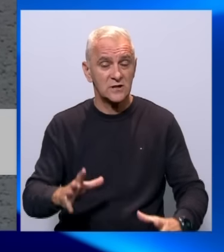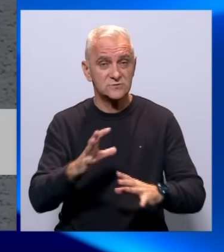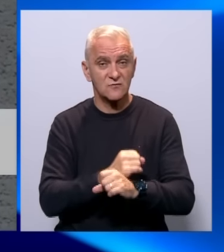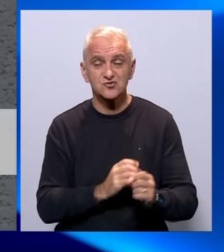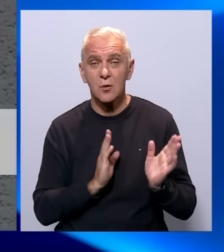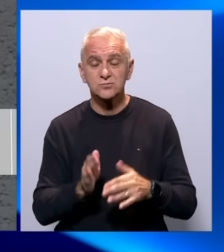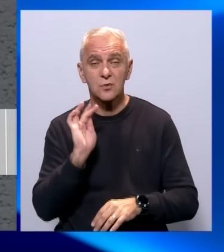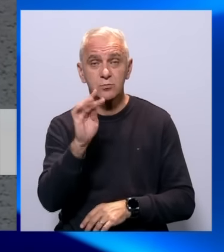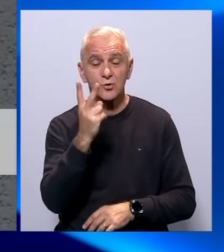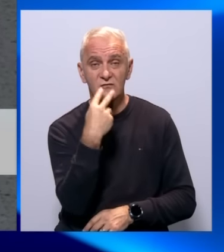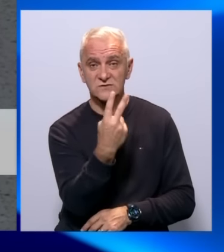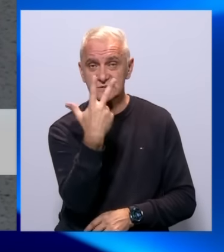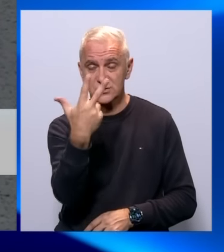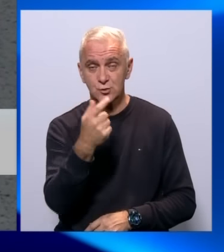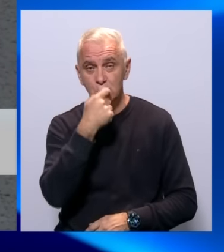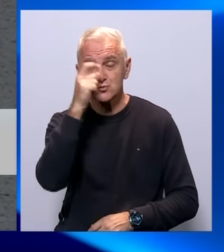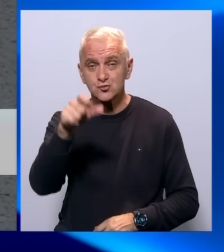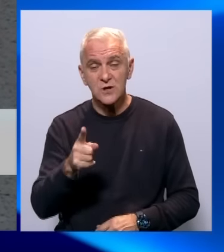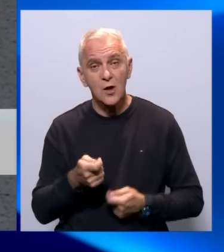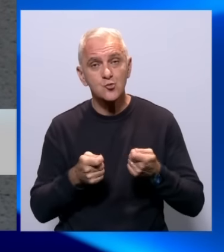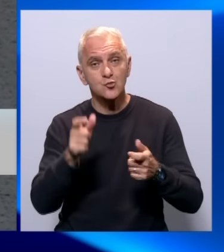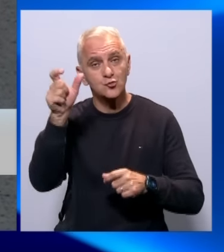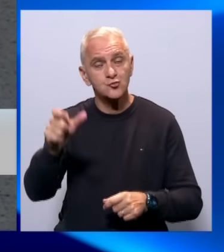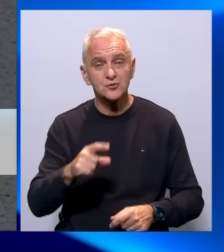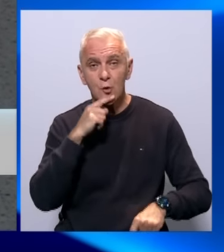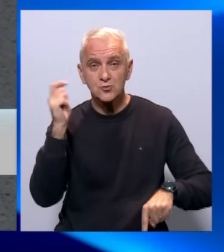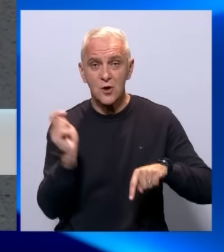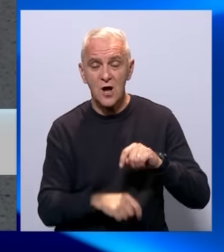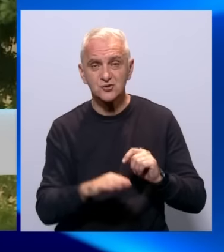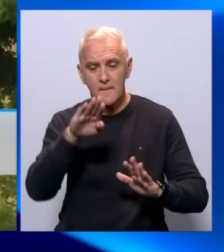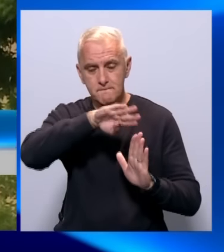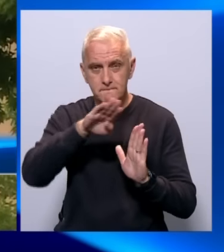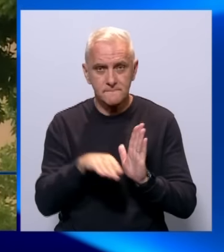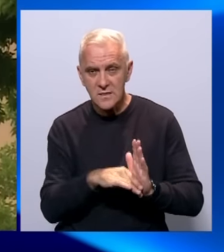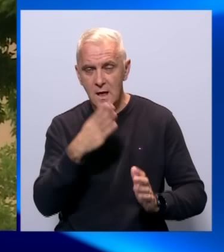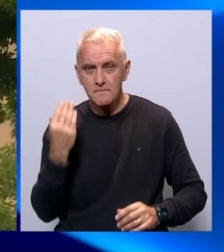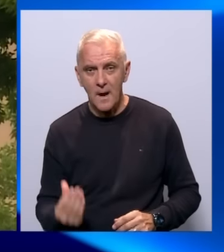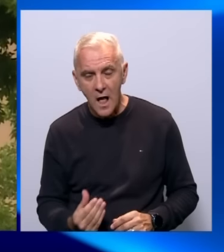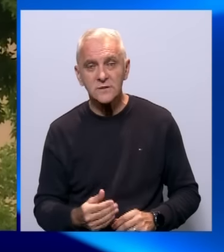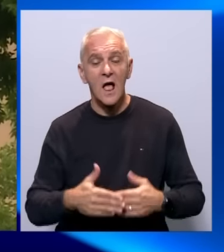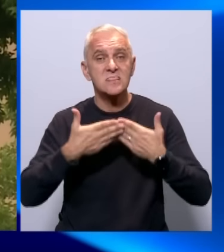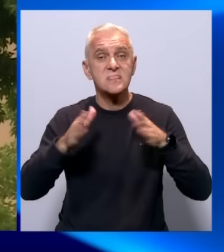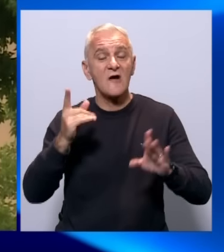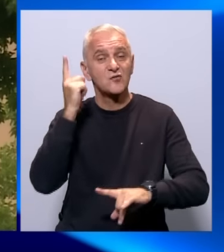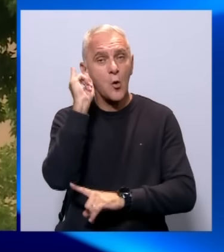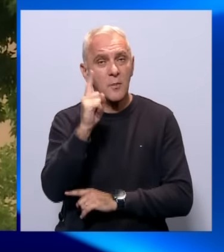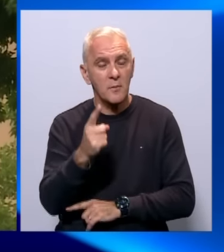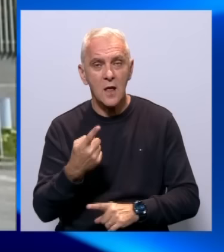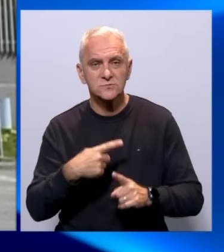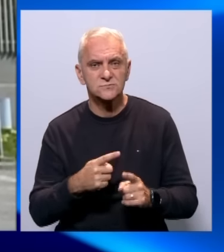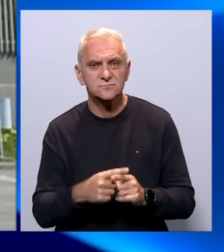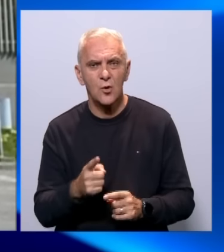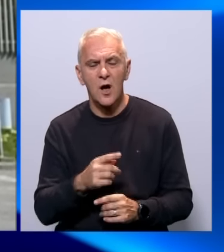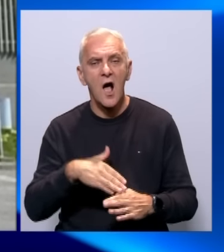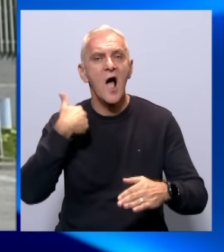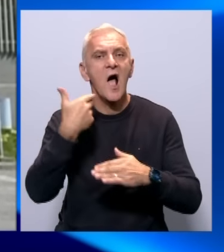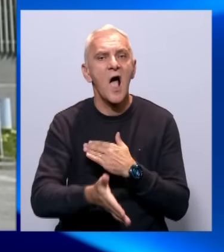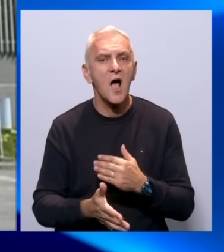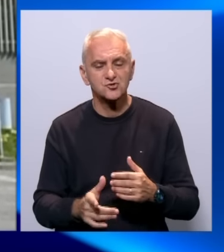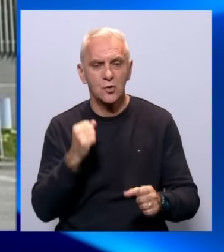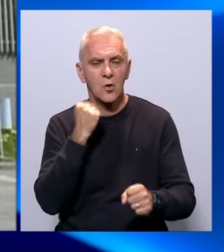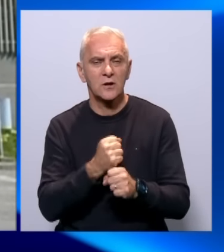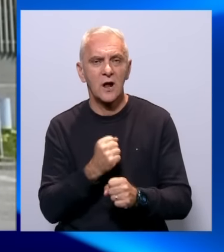postupke protiv 23 sudija i tužilaca koji su kažnjeni smanjenjem plate i javnom opomenom, najčešće zbog nemara i kašnjenja u